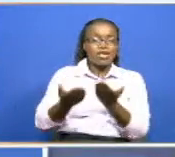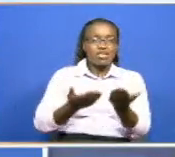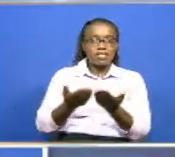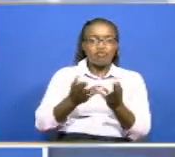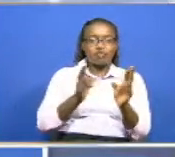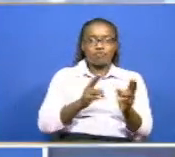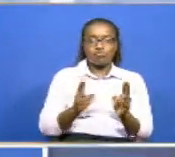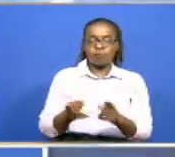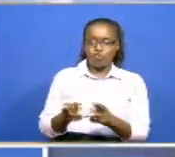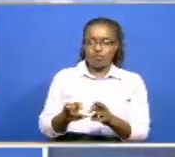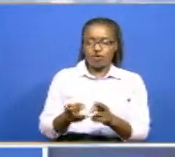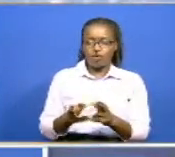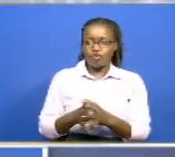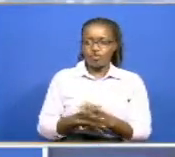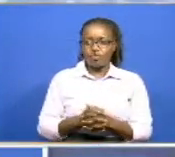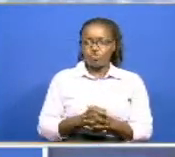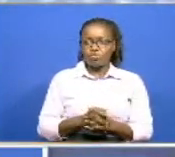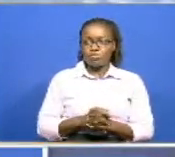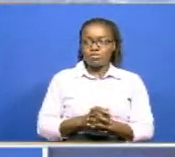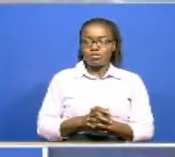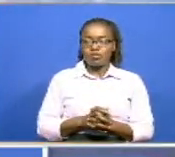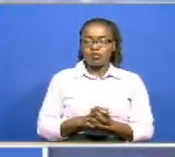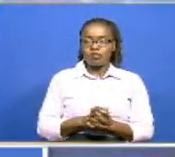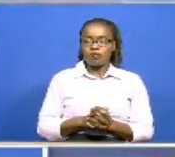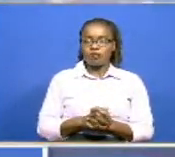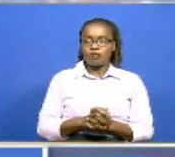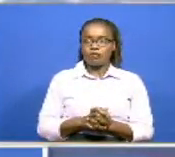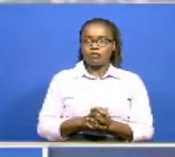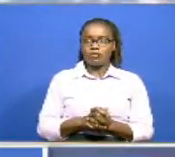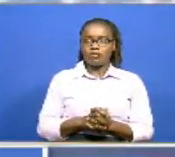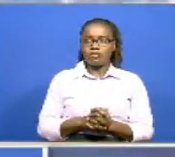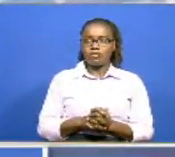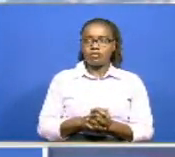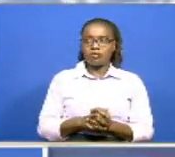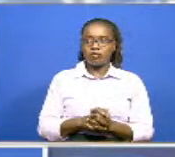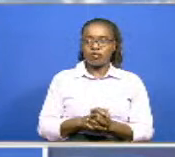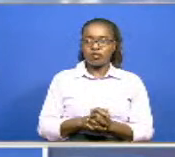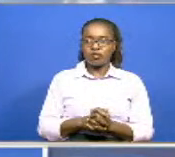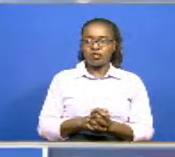kawaida. Timothy Kipnusu, Darubini ya Channel One.